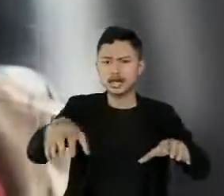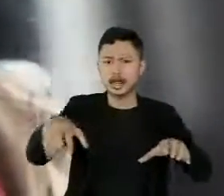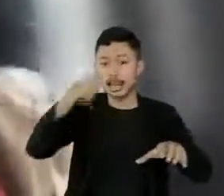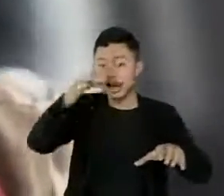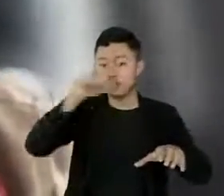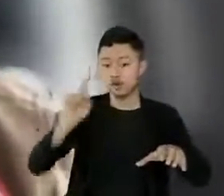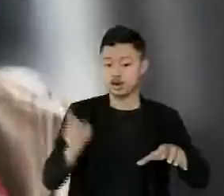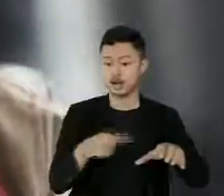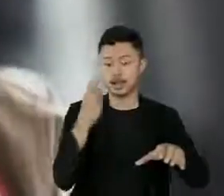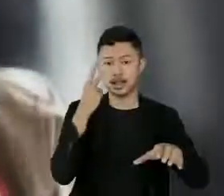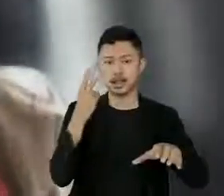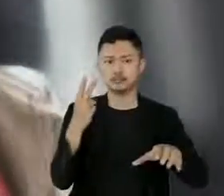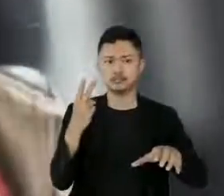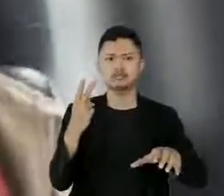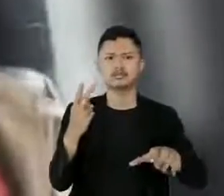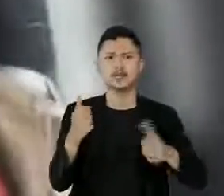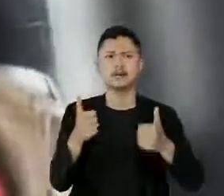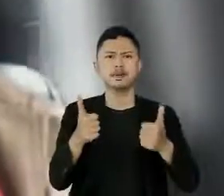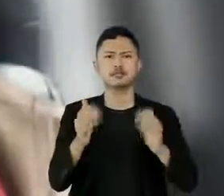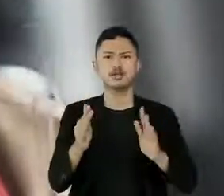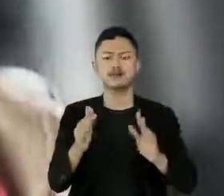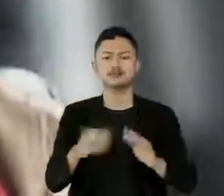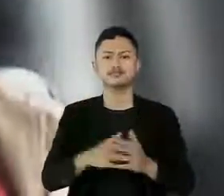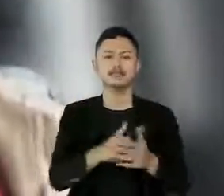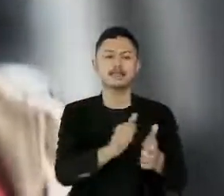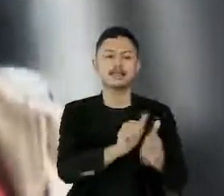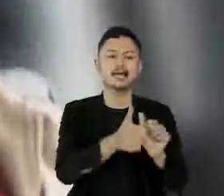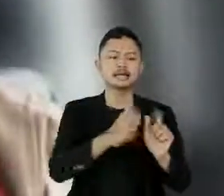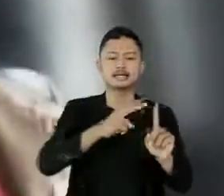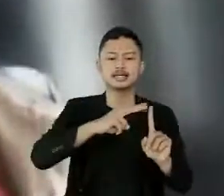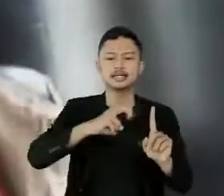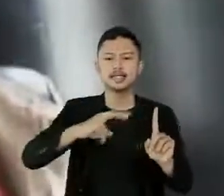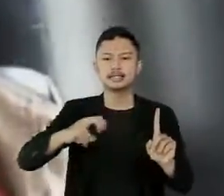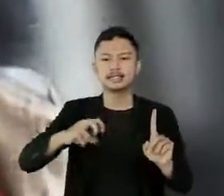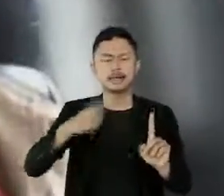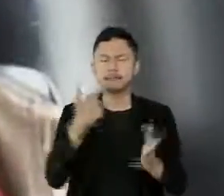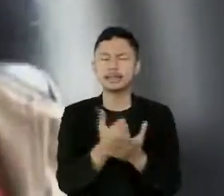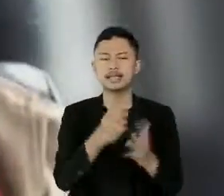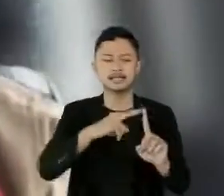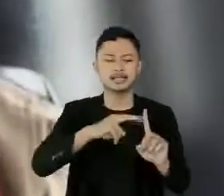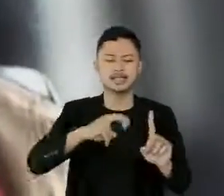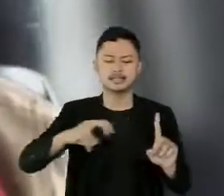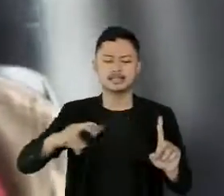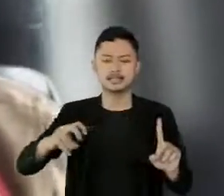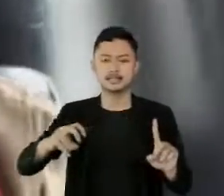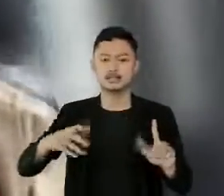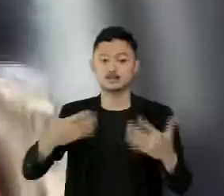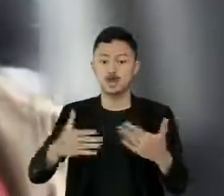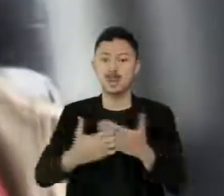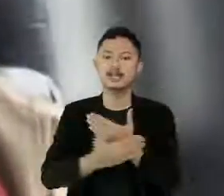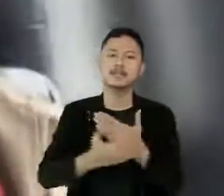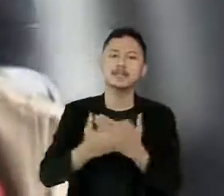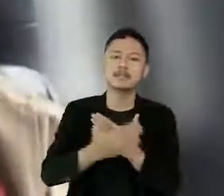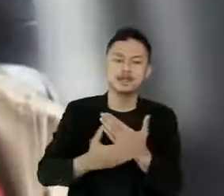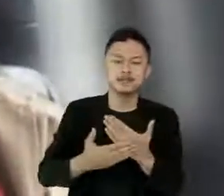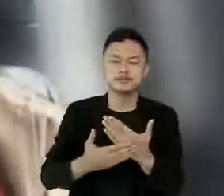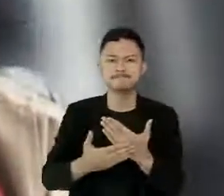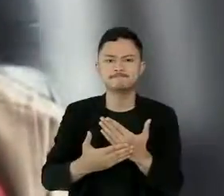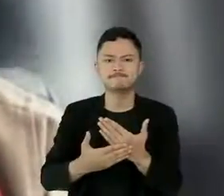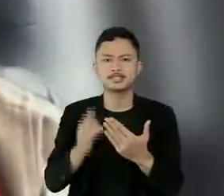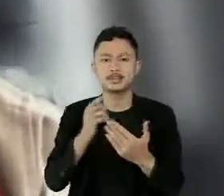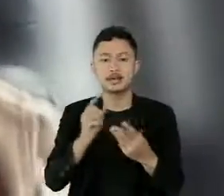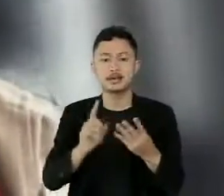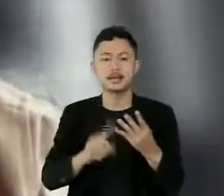ini menunjukkan hal yang baik. Testing, tracing, tracing ini yang penting juga, dan treatment, capaian vaksinasi